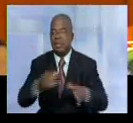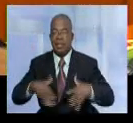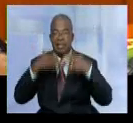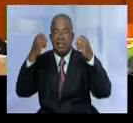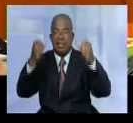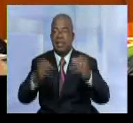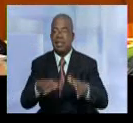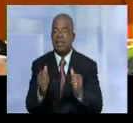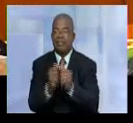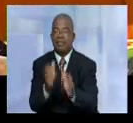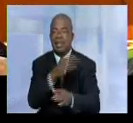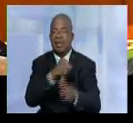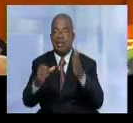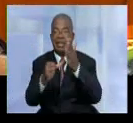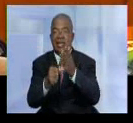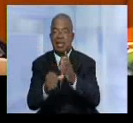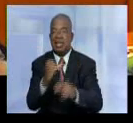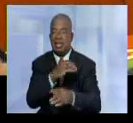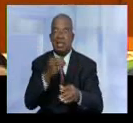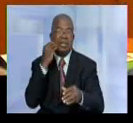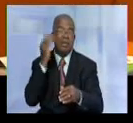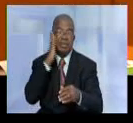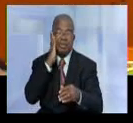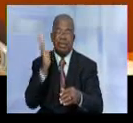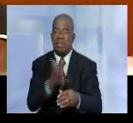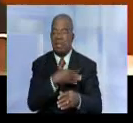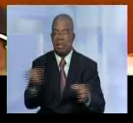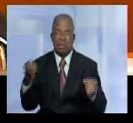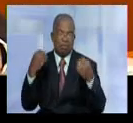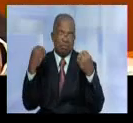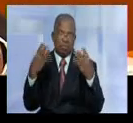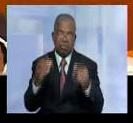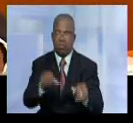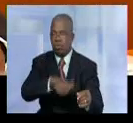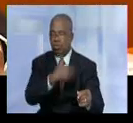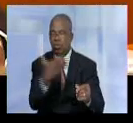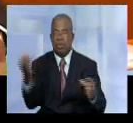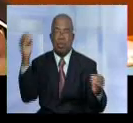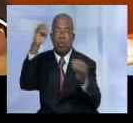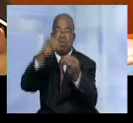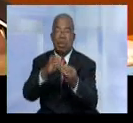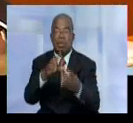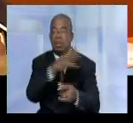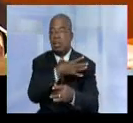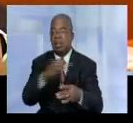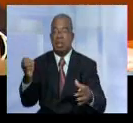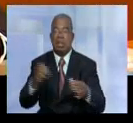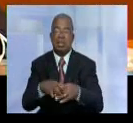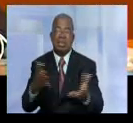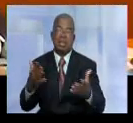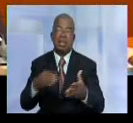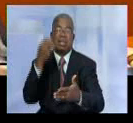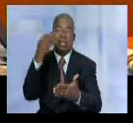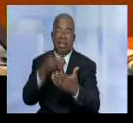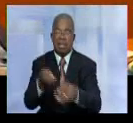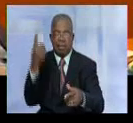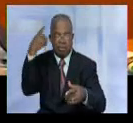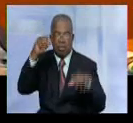maladie universelle, le logement et bien évidemment l'augmentation du pouvoir d'achat de